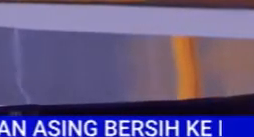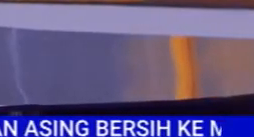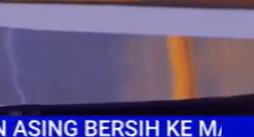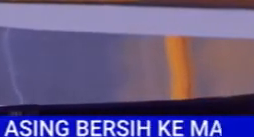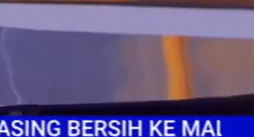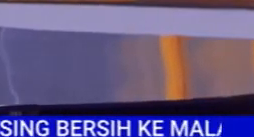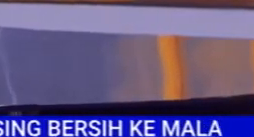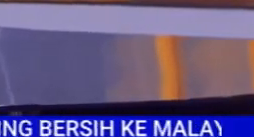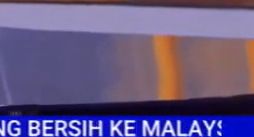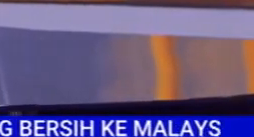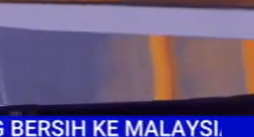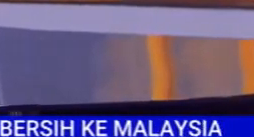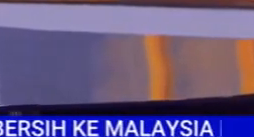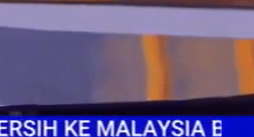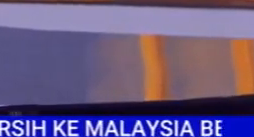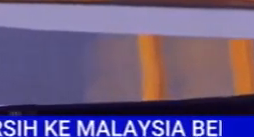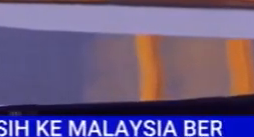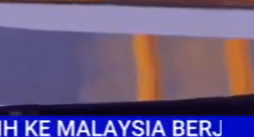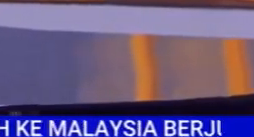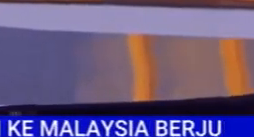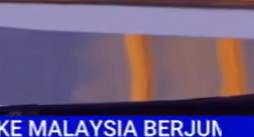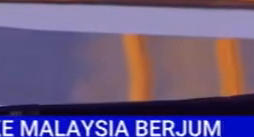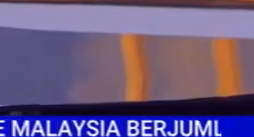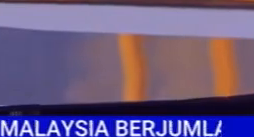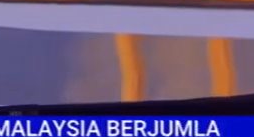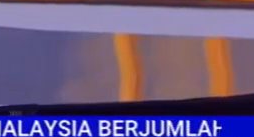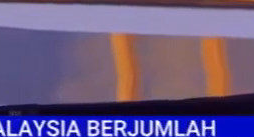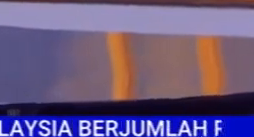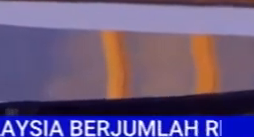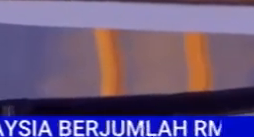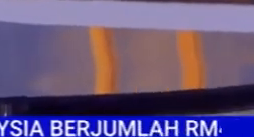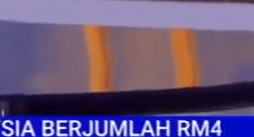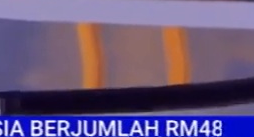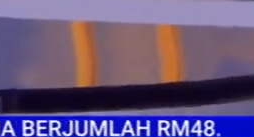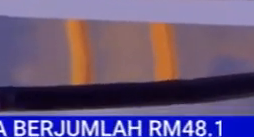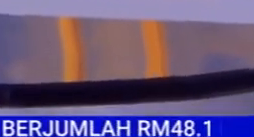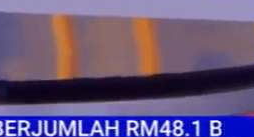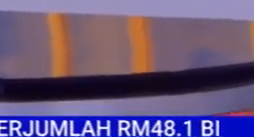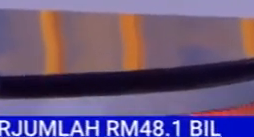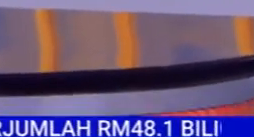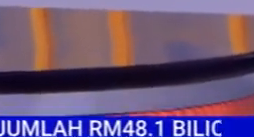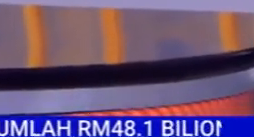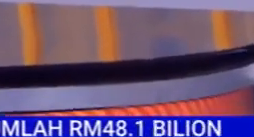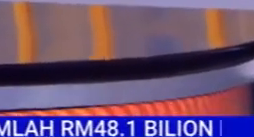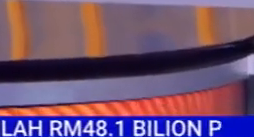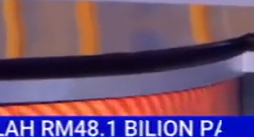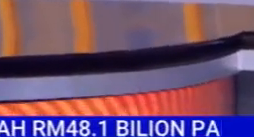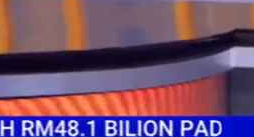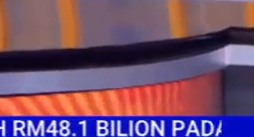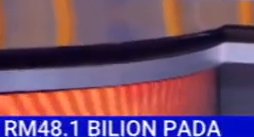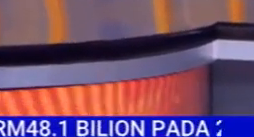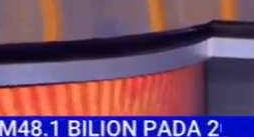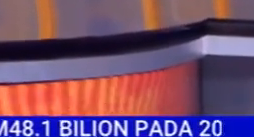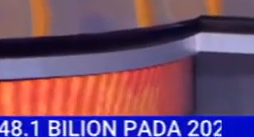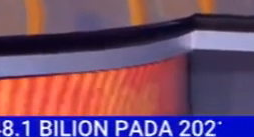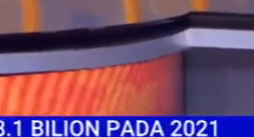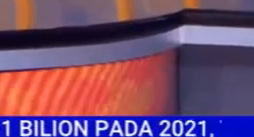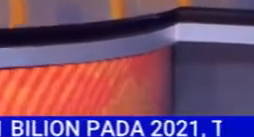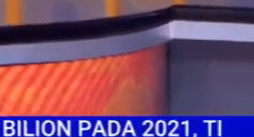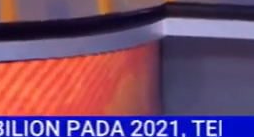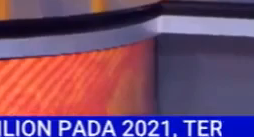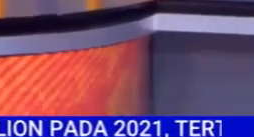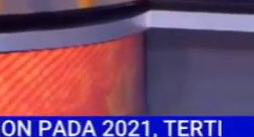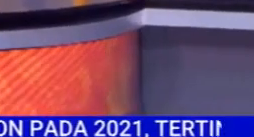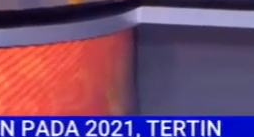Hai Mbaknya berita wilayah 17 Jun 2022 berakhir disini dapatkan perkembangan Shahih sepanjang masa melalui portal